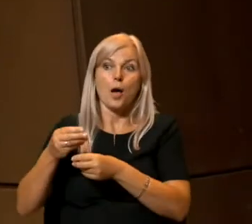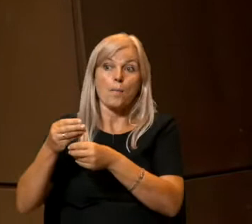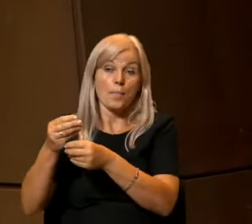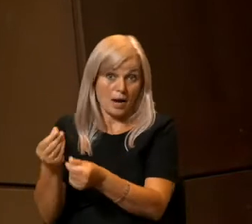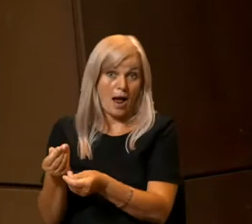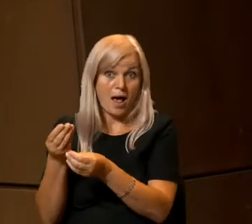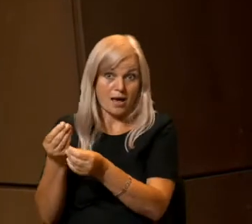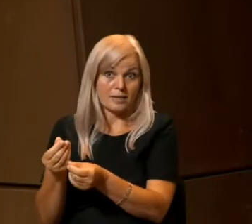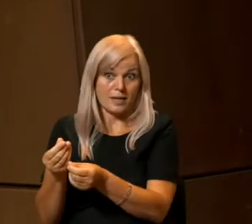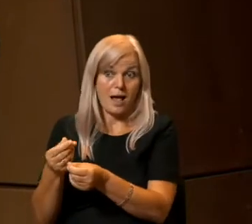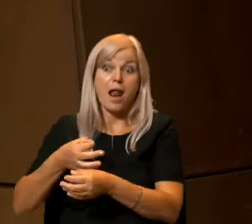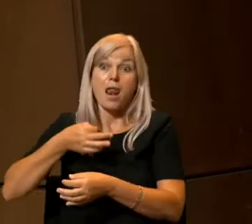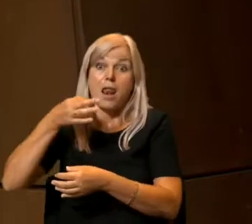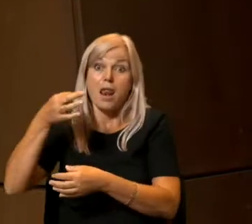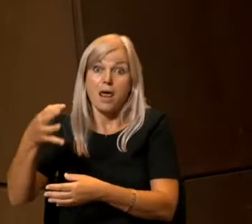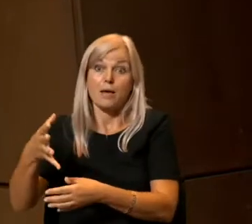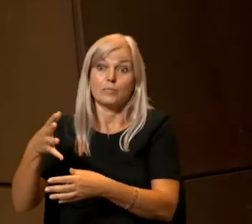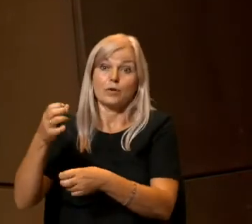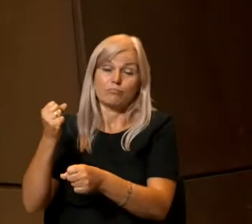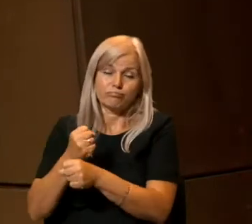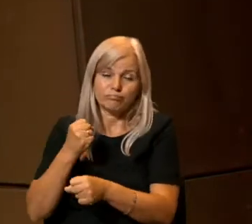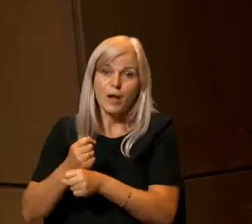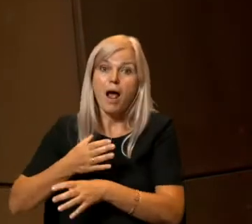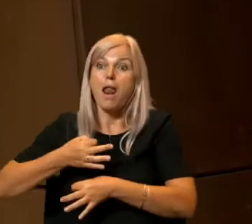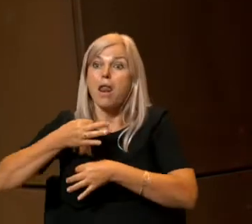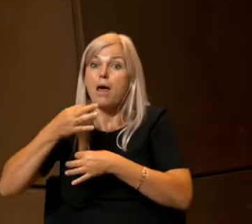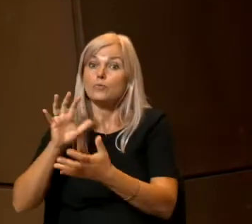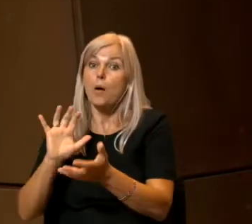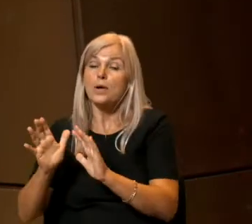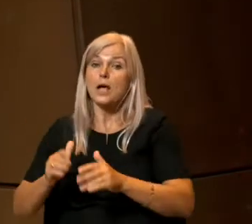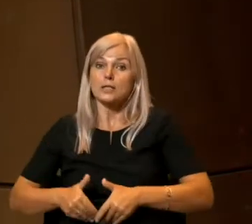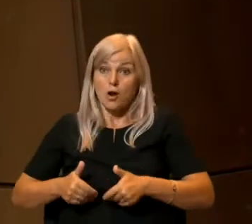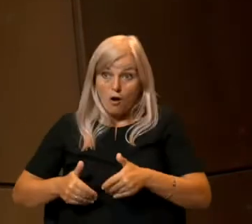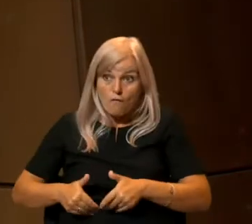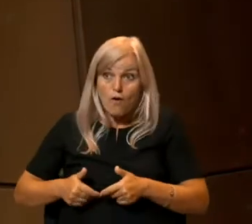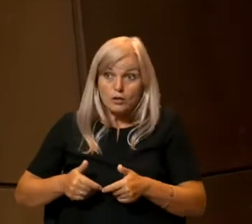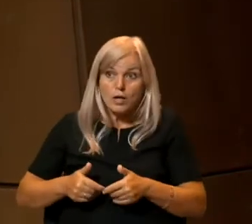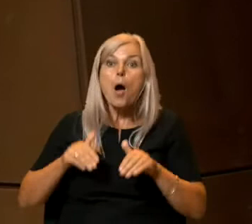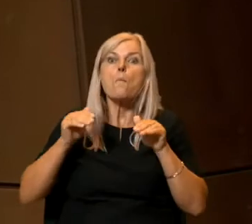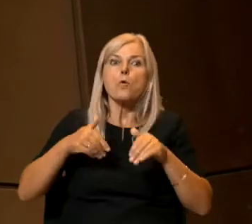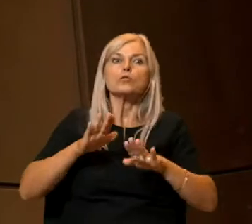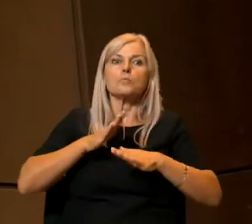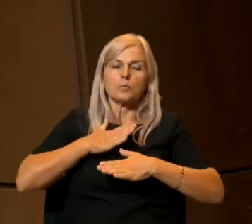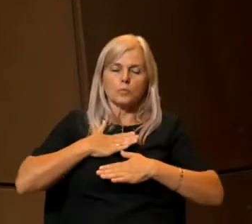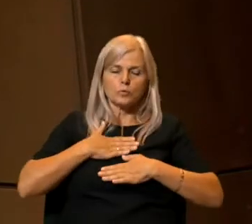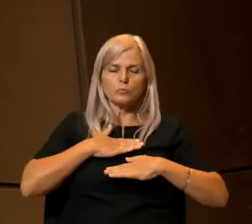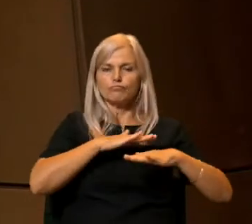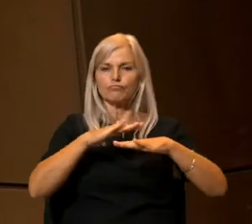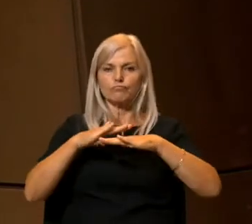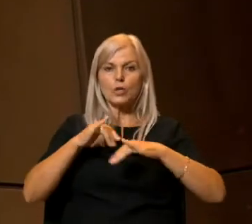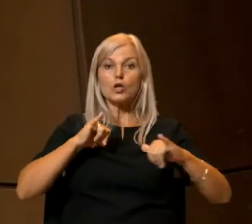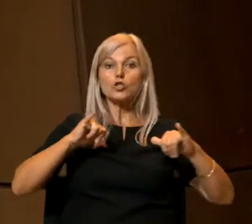lepsze zatrudnienie, lepszą opiekę zdrowotną, a zatem możemy utrzymać nasz rząd w